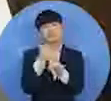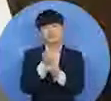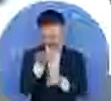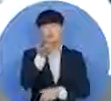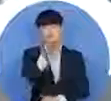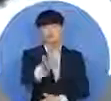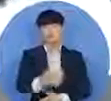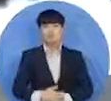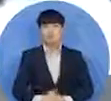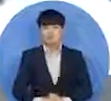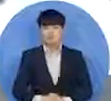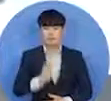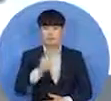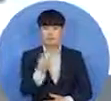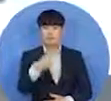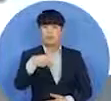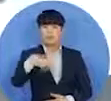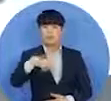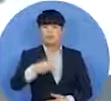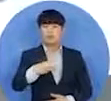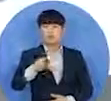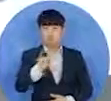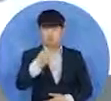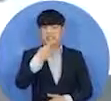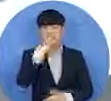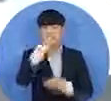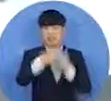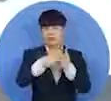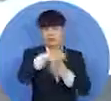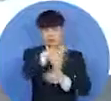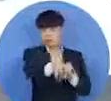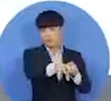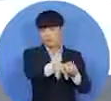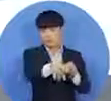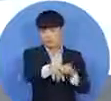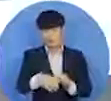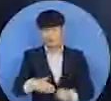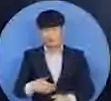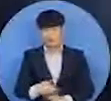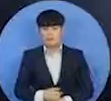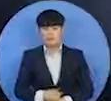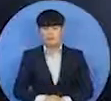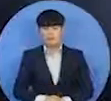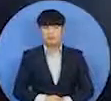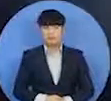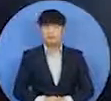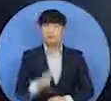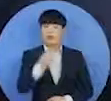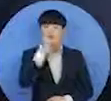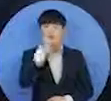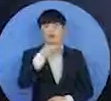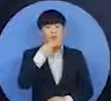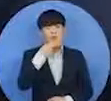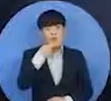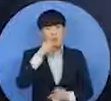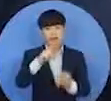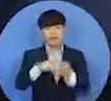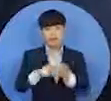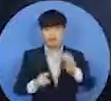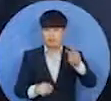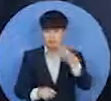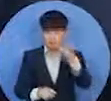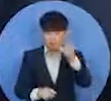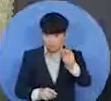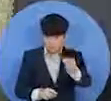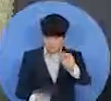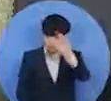겁니다. 더 보스턴 치과병원은 추천된 취약계층에 대하여 의치진료비 중 비급여 및